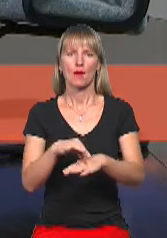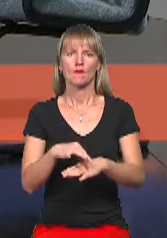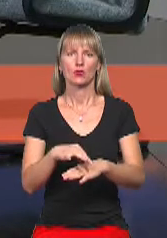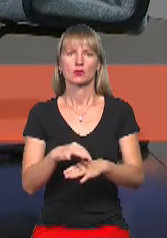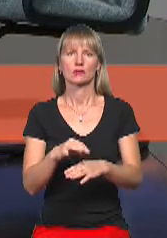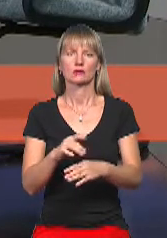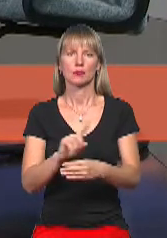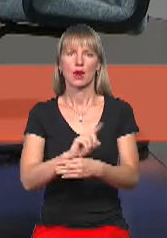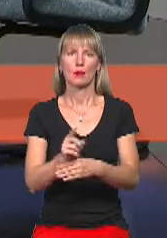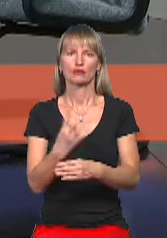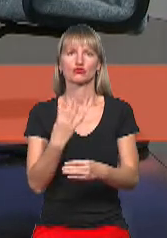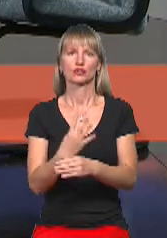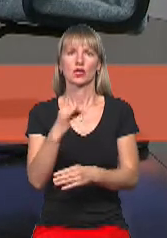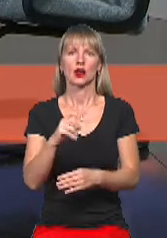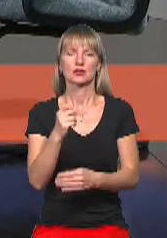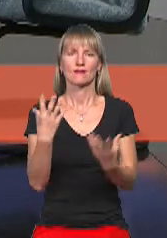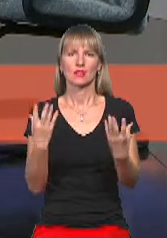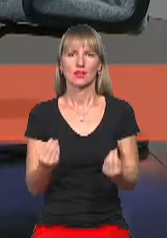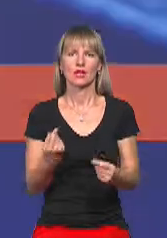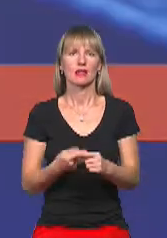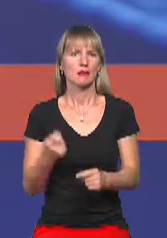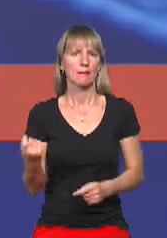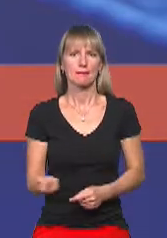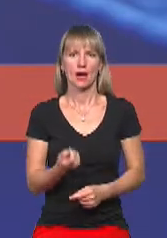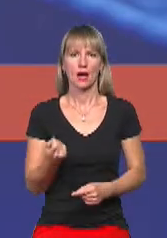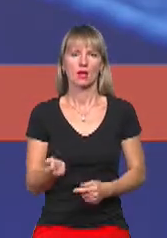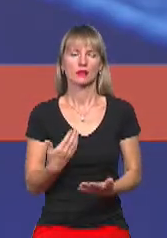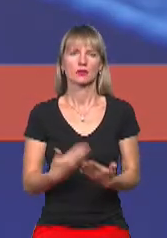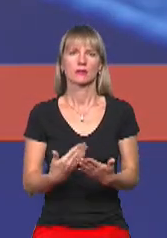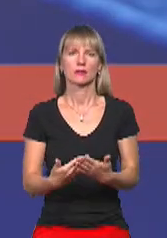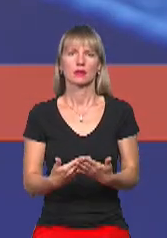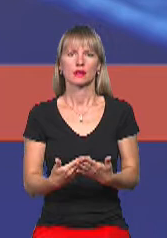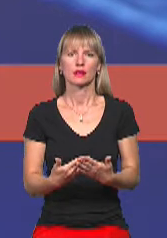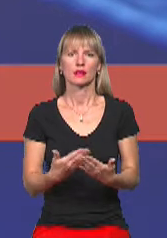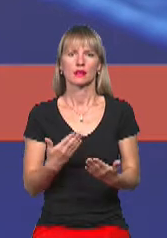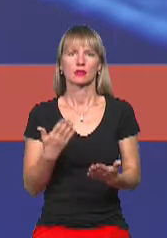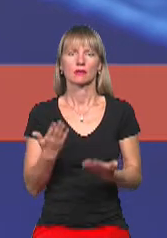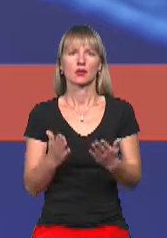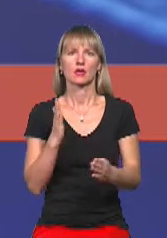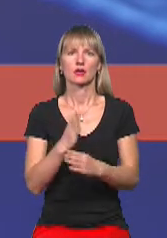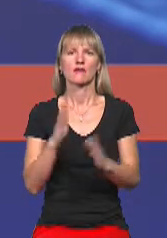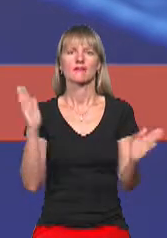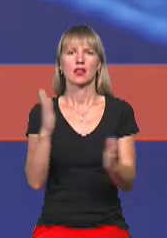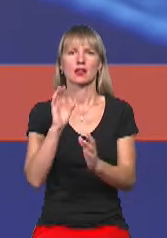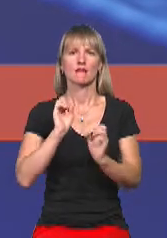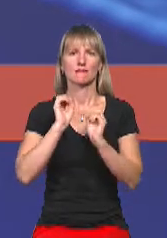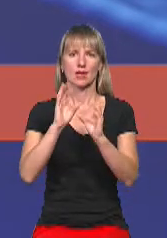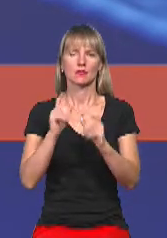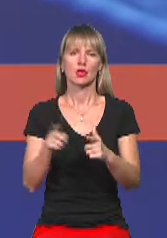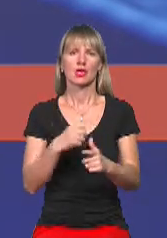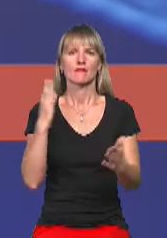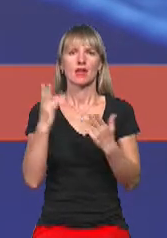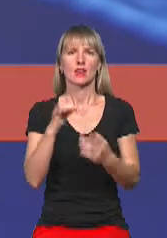загрязнения воздуха 4 раза в день. То есть это очень мало. Там, если, например, будет какой-то аварийный выброс или задует ветер на